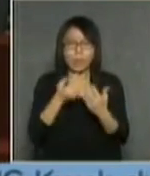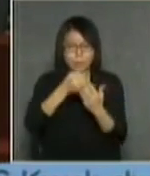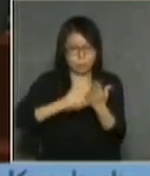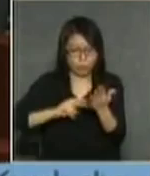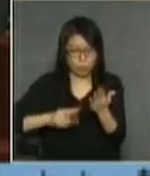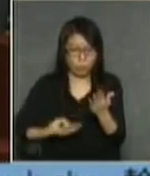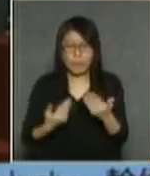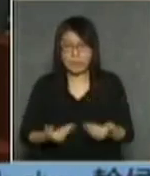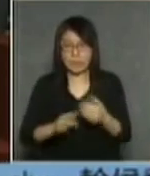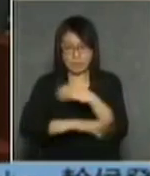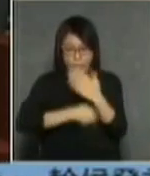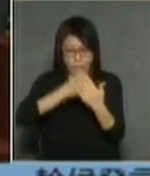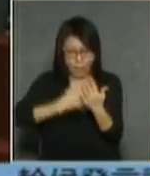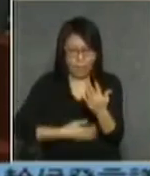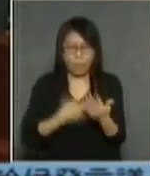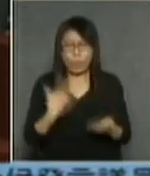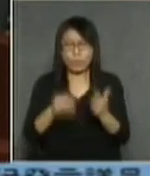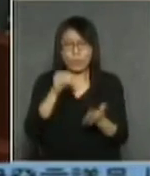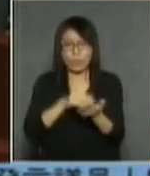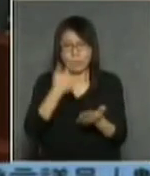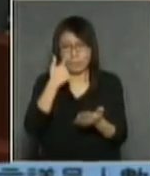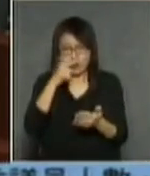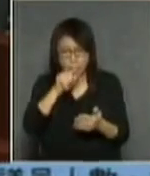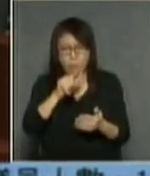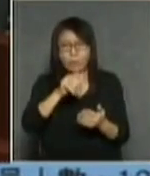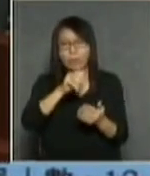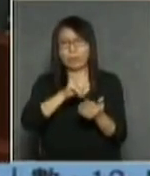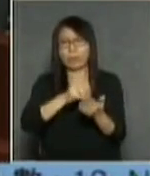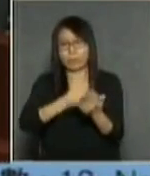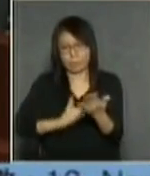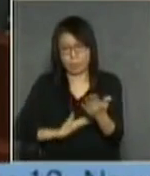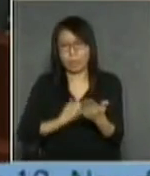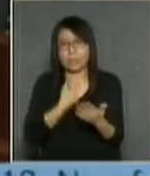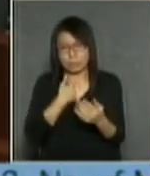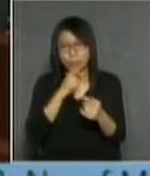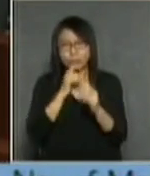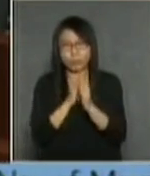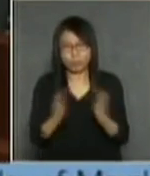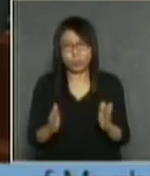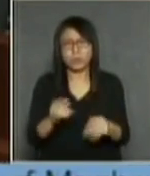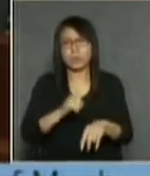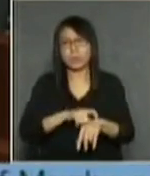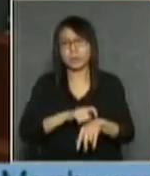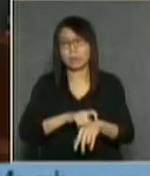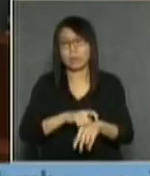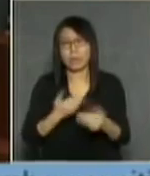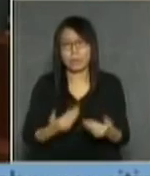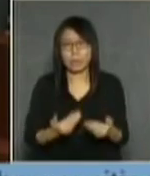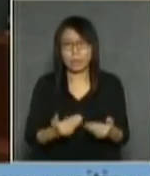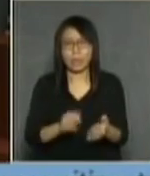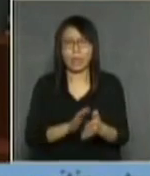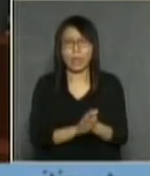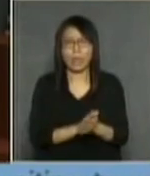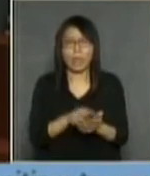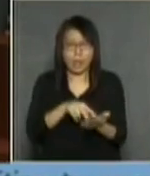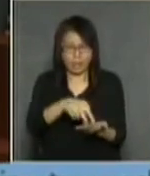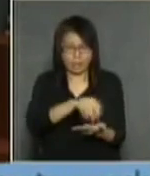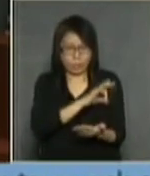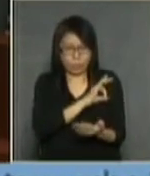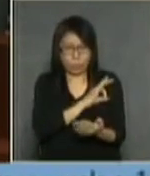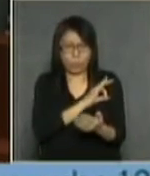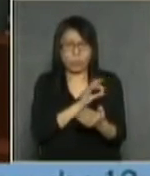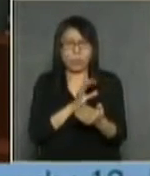有的法例或者是订立新的规例，都是始终要一段时间，尤其是本届的会期是不足一